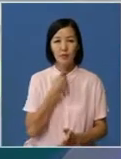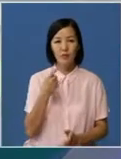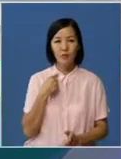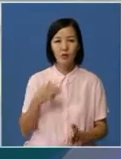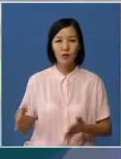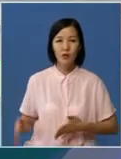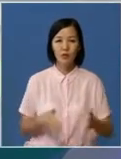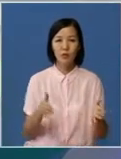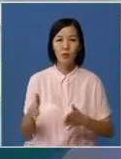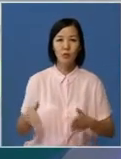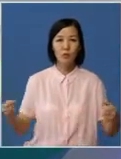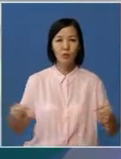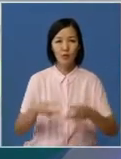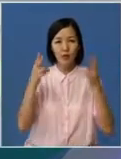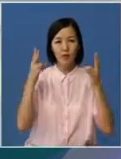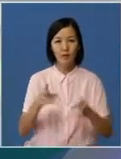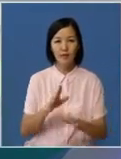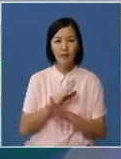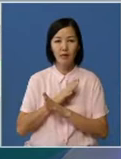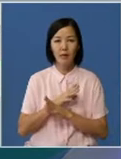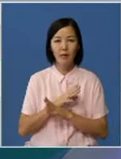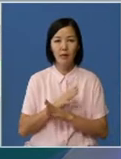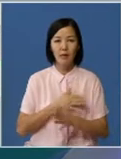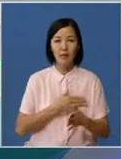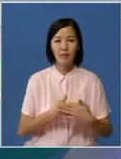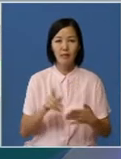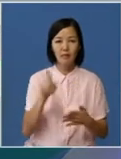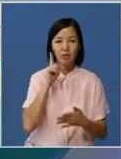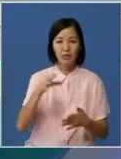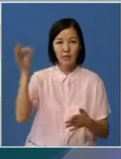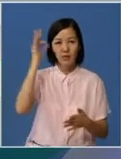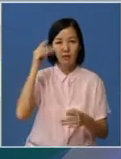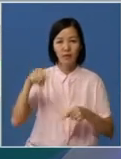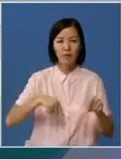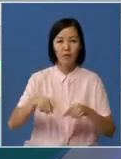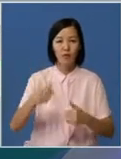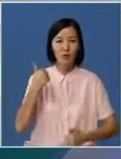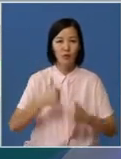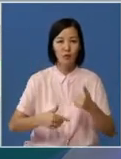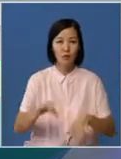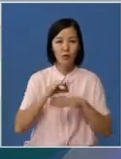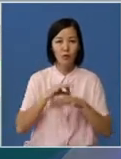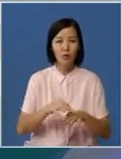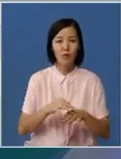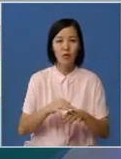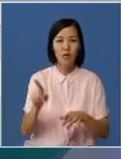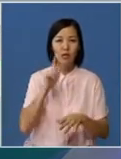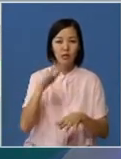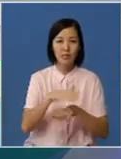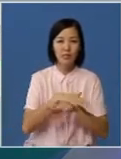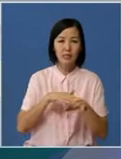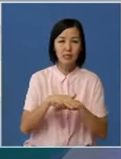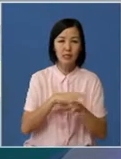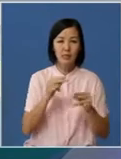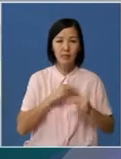Талдықорғанда жол көлік апатынан қайтыс болған жетісулық белсенді жастарды еске алуға арналған футболдан турнир өтті. Марқұмдар көзі тірісінде жасыл ел